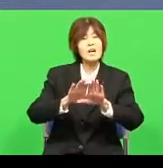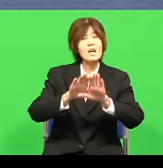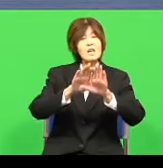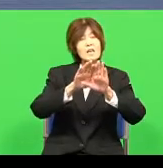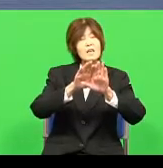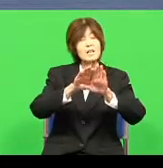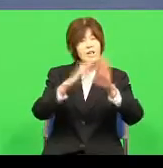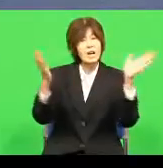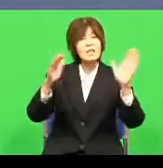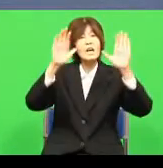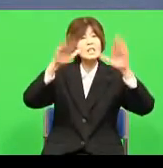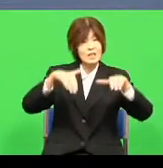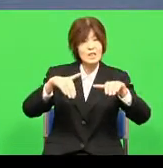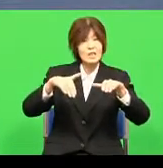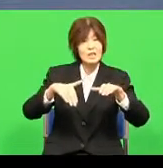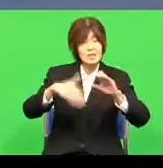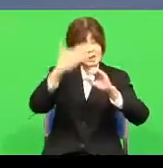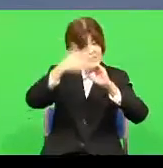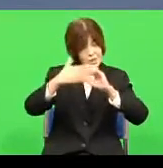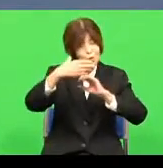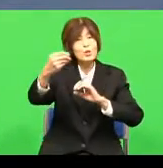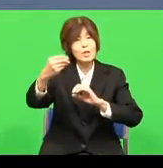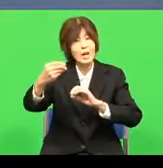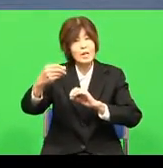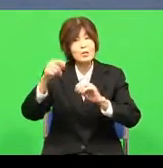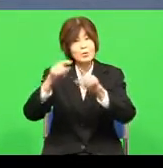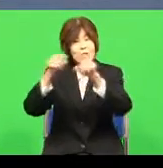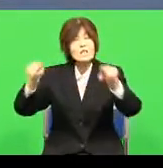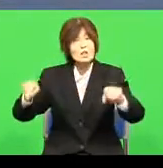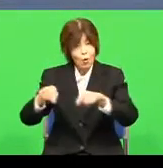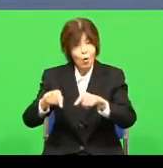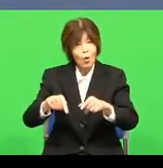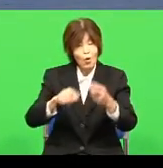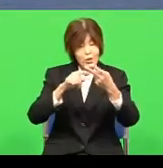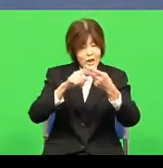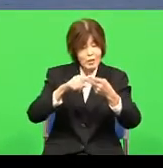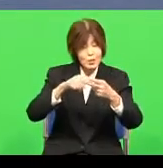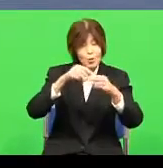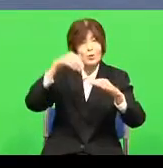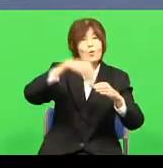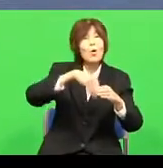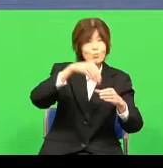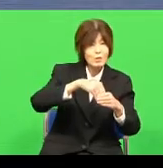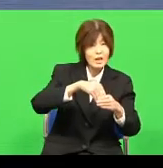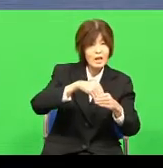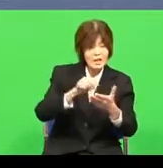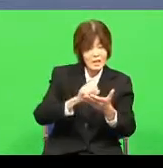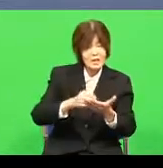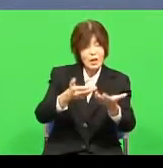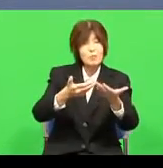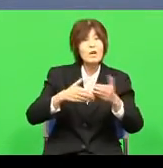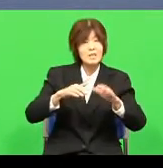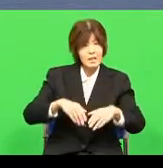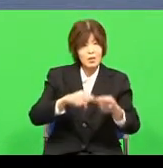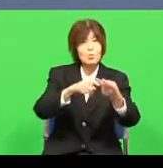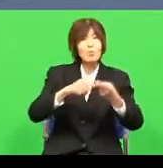写真同封でですね再開式の写真などを撮ってくださった方もおられてまあ